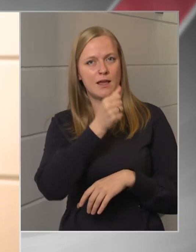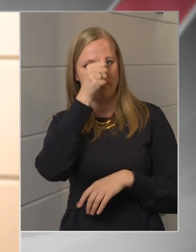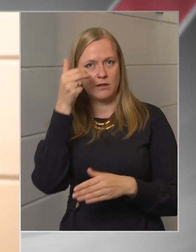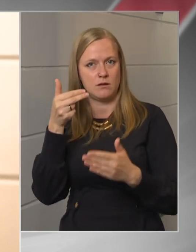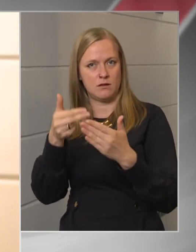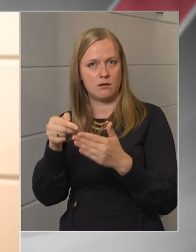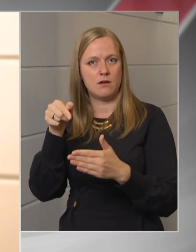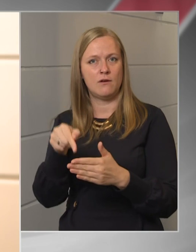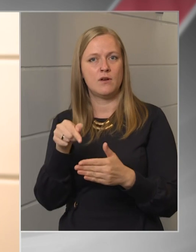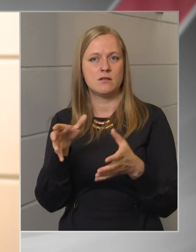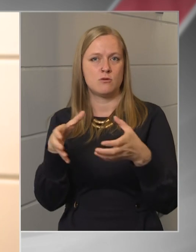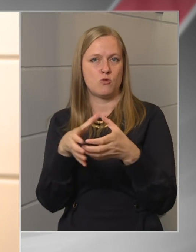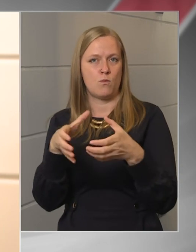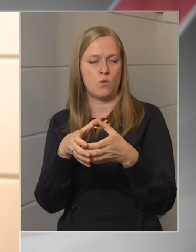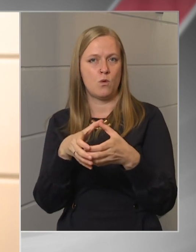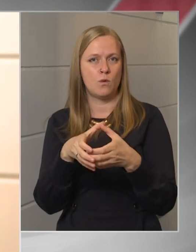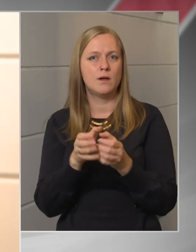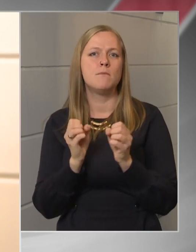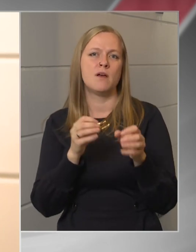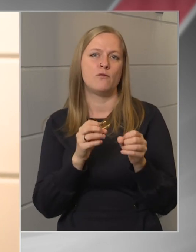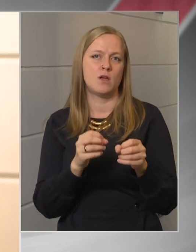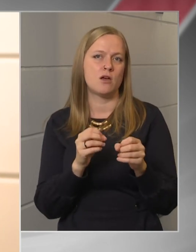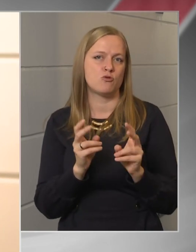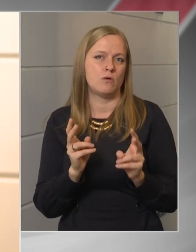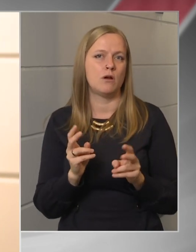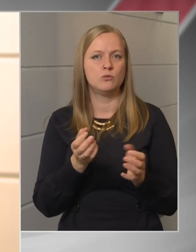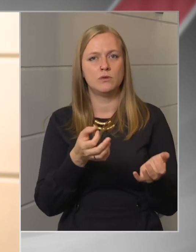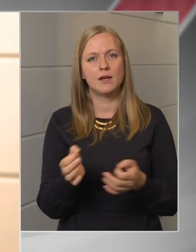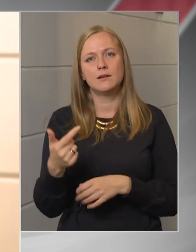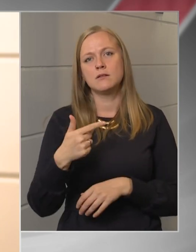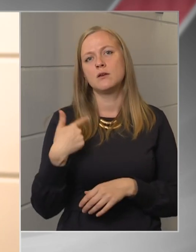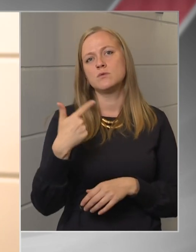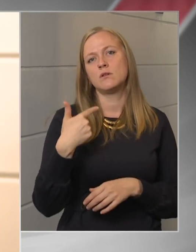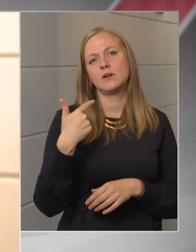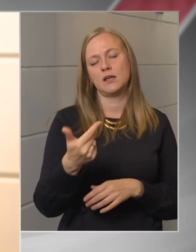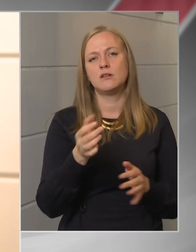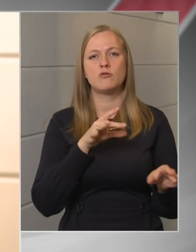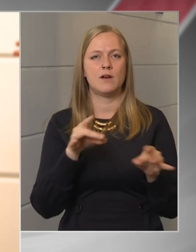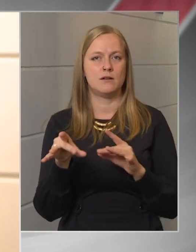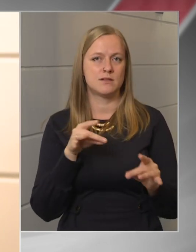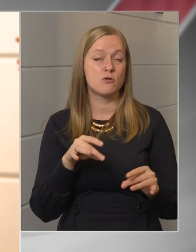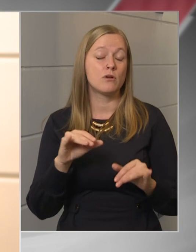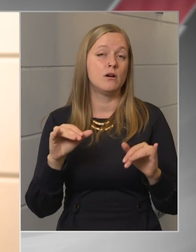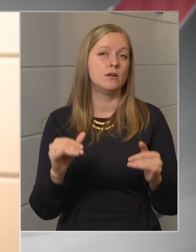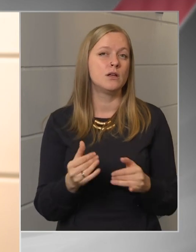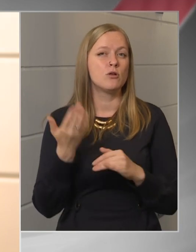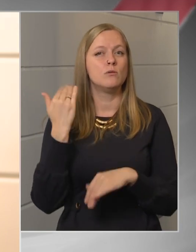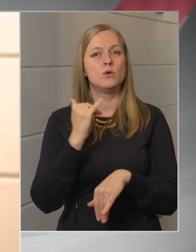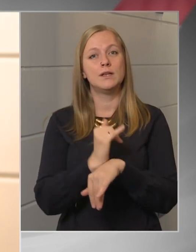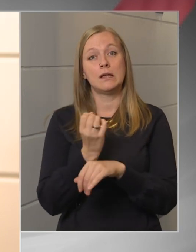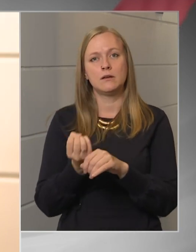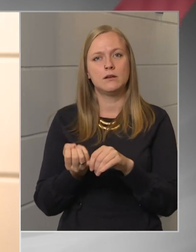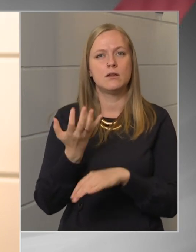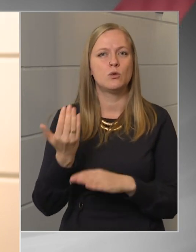fémjelzett csoport befolyásolható ugye a 2022-es országgyűlési választásokat, és a múlt héten